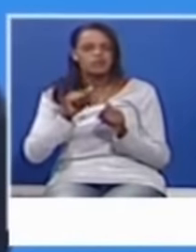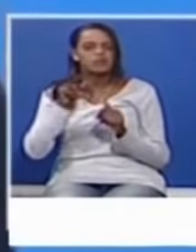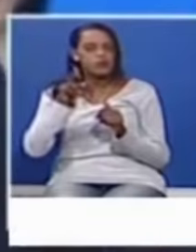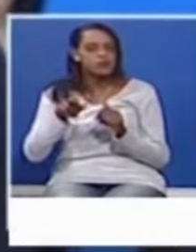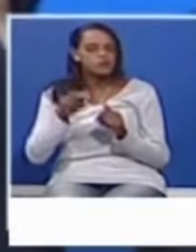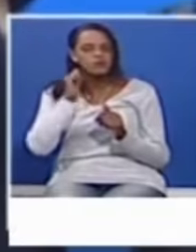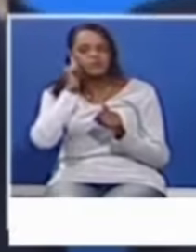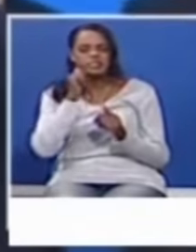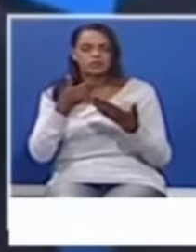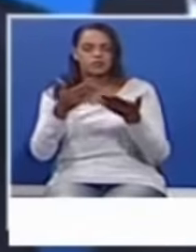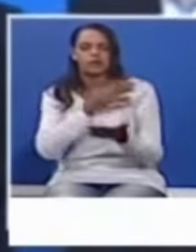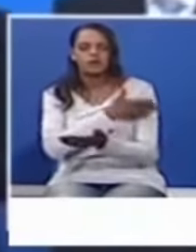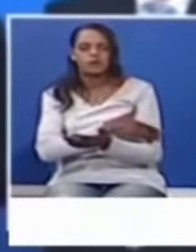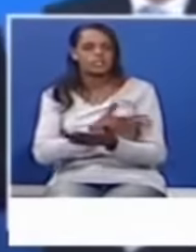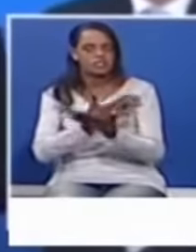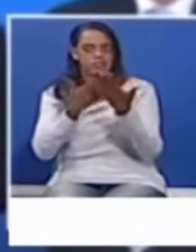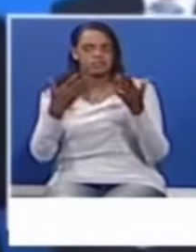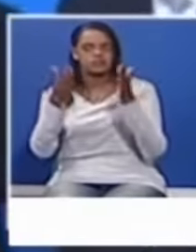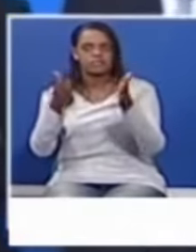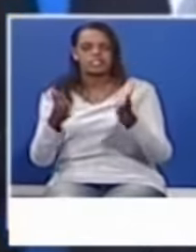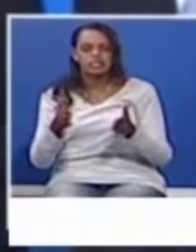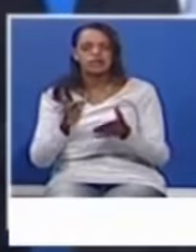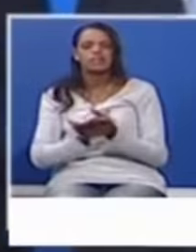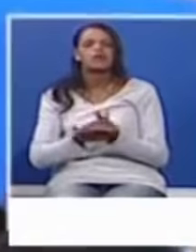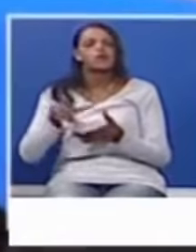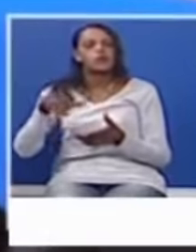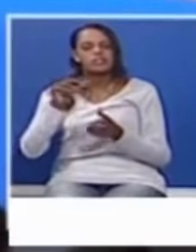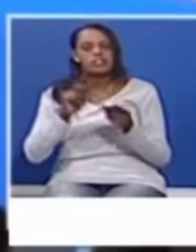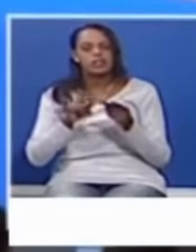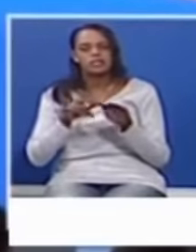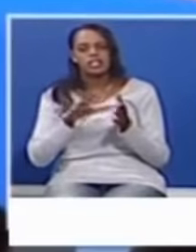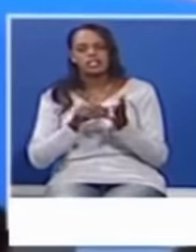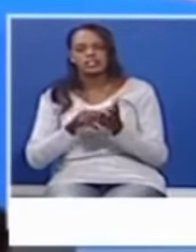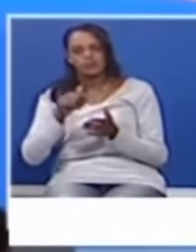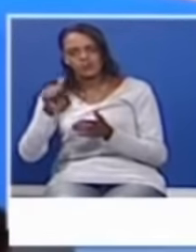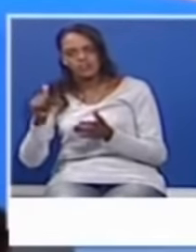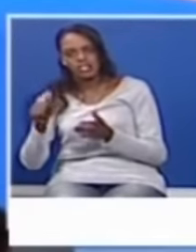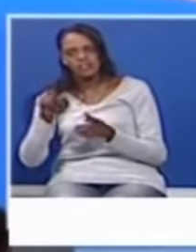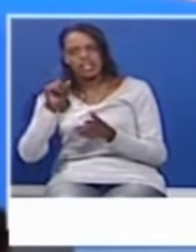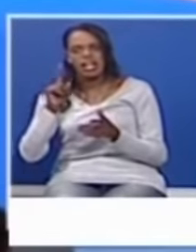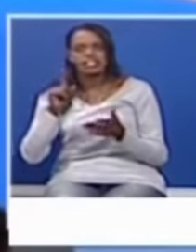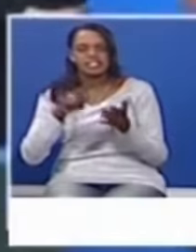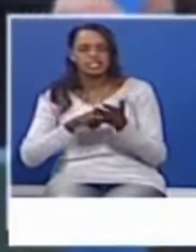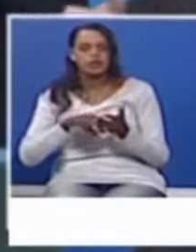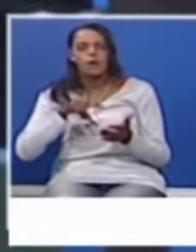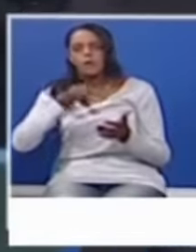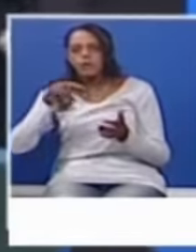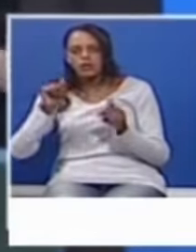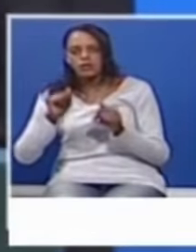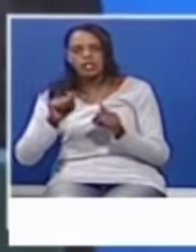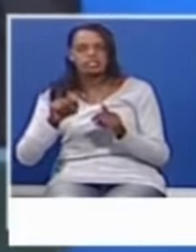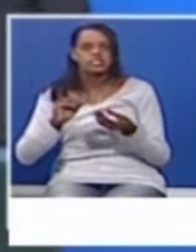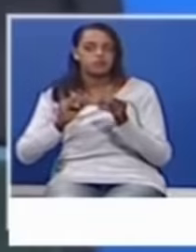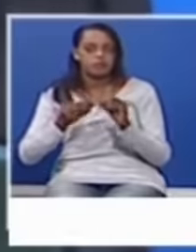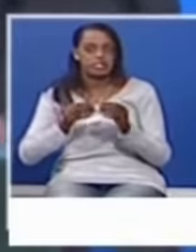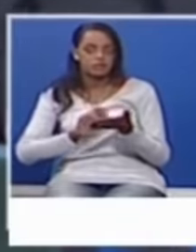فرياتنن زهبو اغلغلوتن زنصبار مريت مزغربا كوبايناتات كالو تهاجرات نفس وكفن اسد 1.4 بليون دولار زغمت سممعات